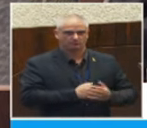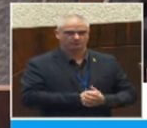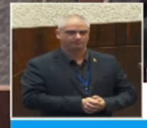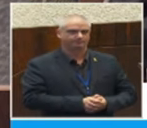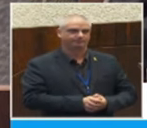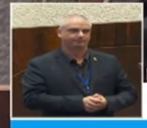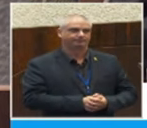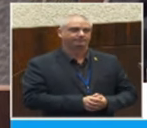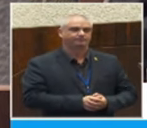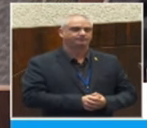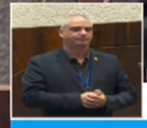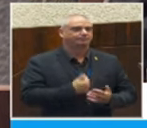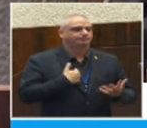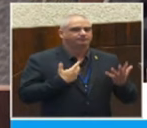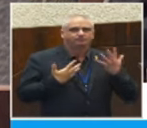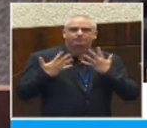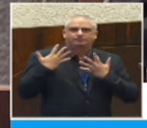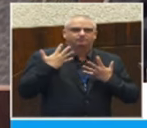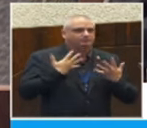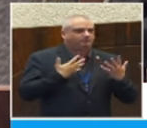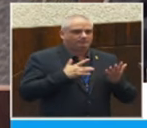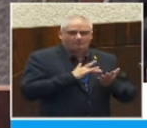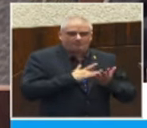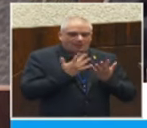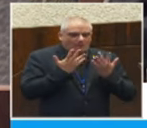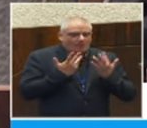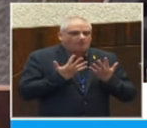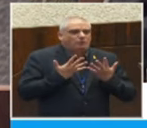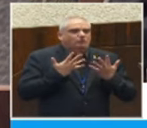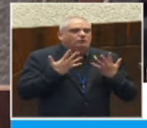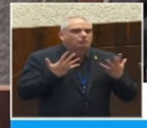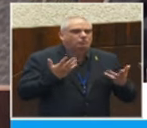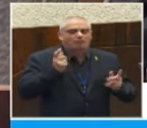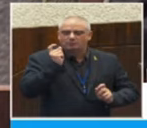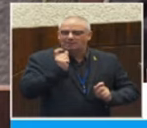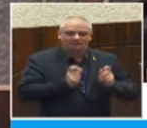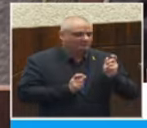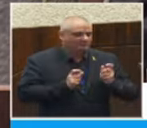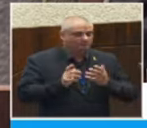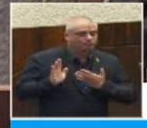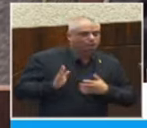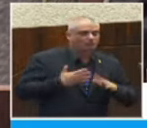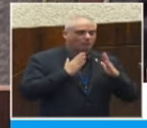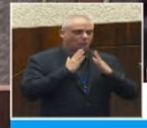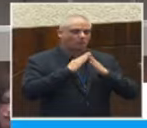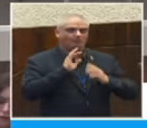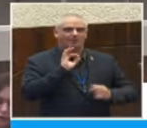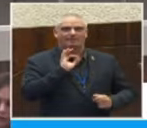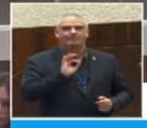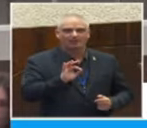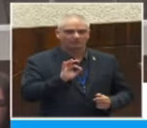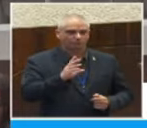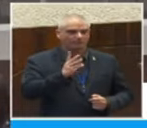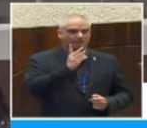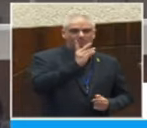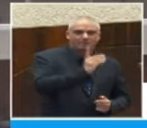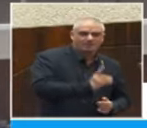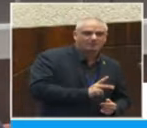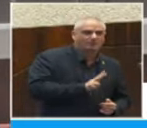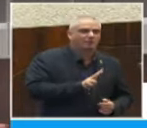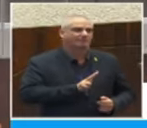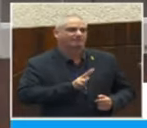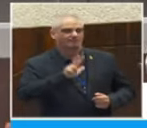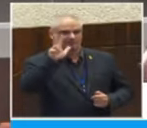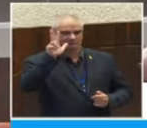חסרי אונים נוכח כמויות אדירות של אזרחים שפונו מבתיהם מהדרום ומהצפון